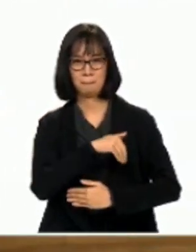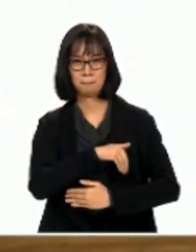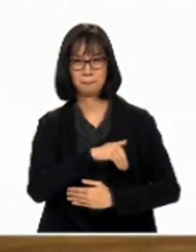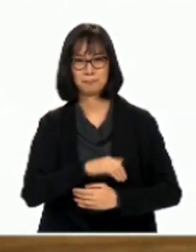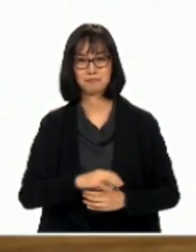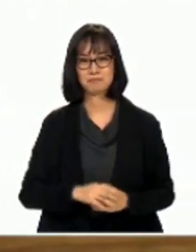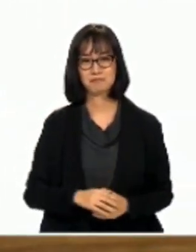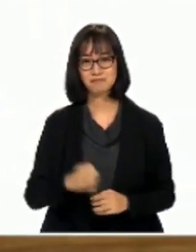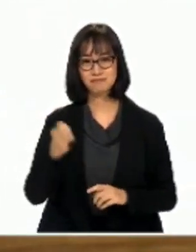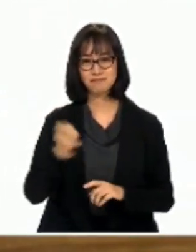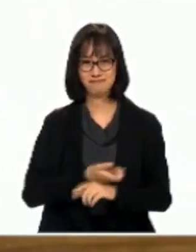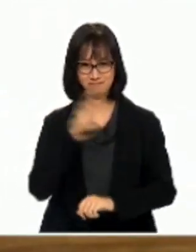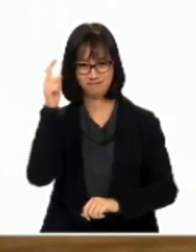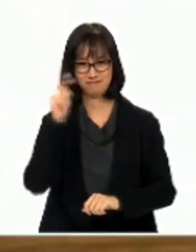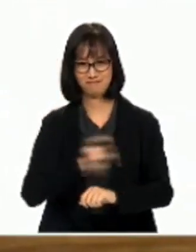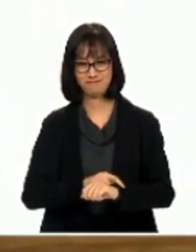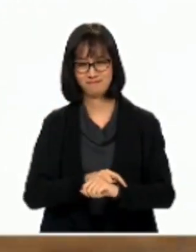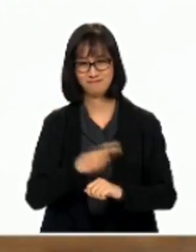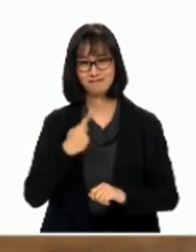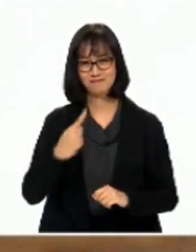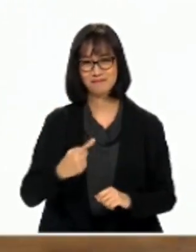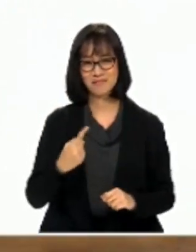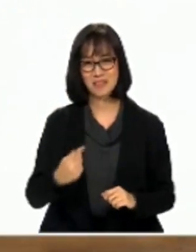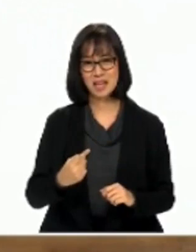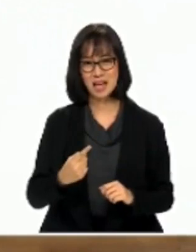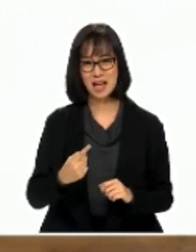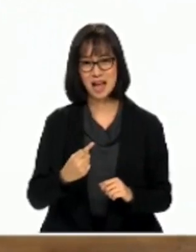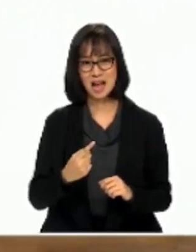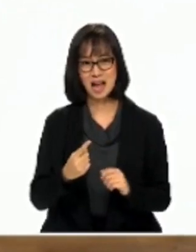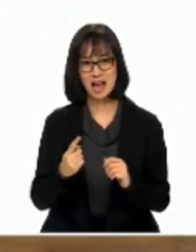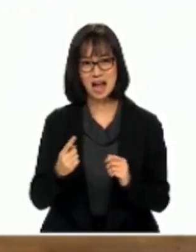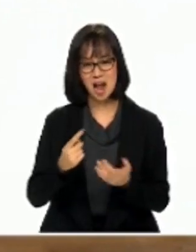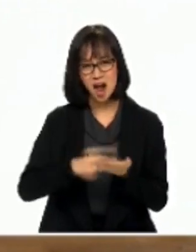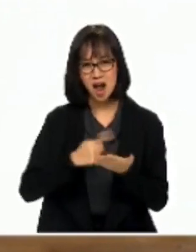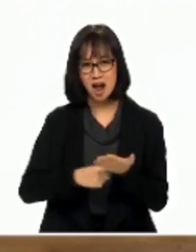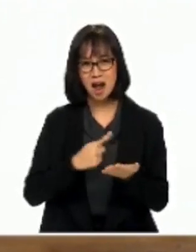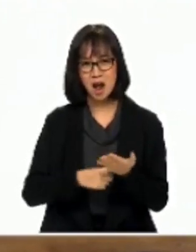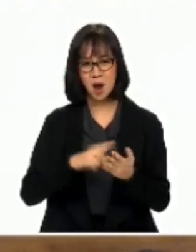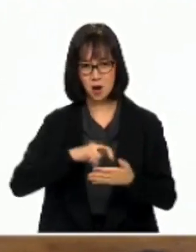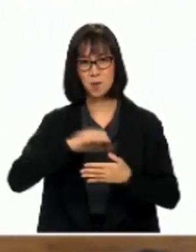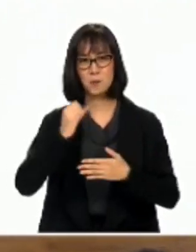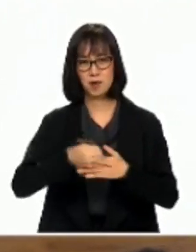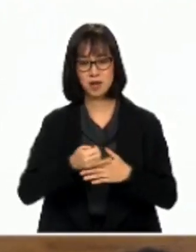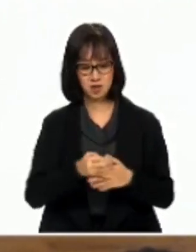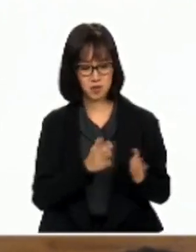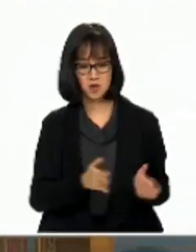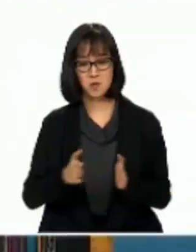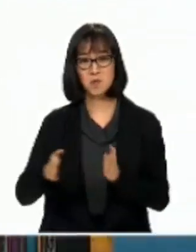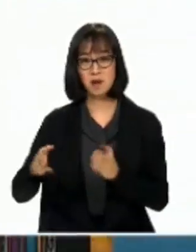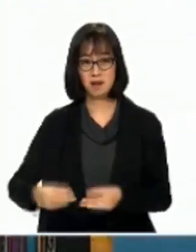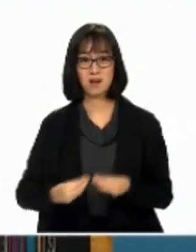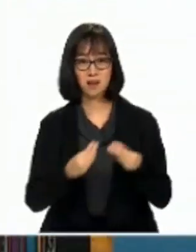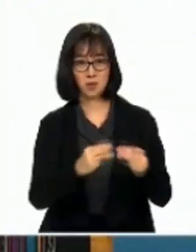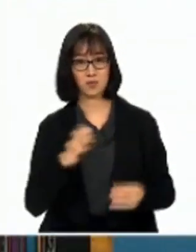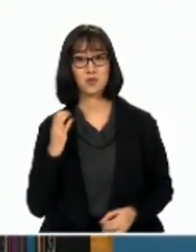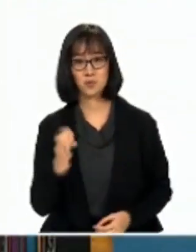Every time sabihin mo, you know, we discuss projects. We plan. And we submit it to